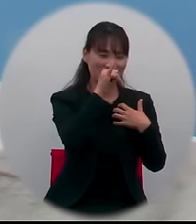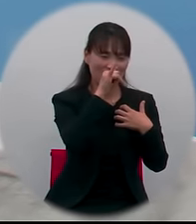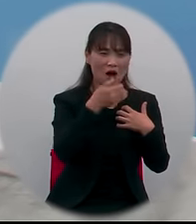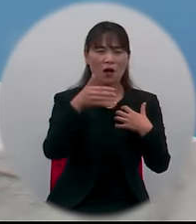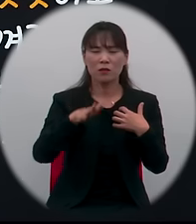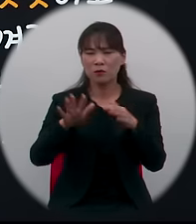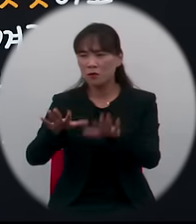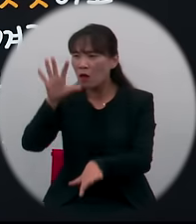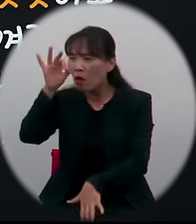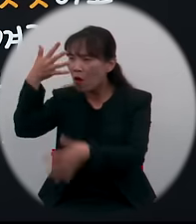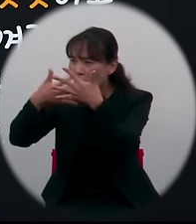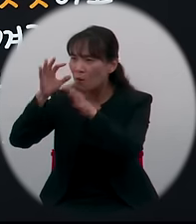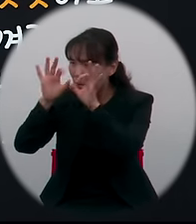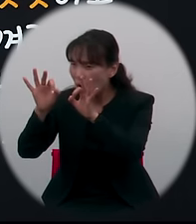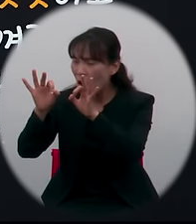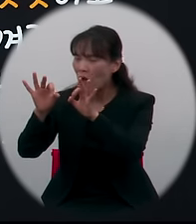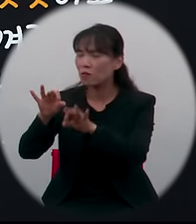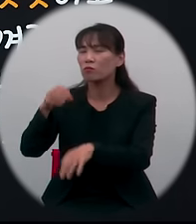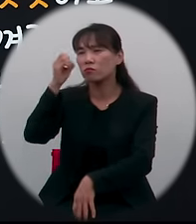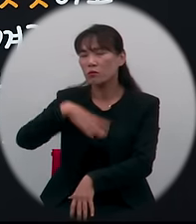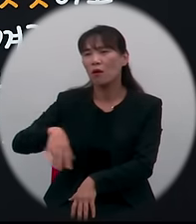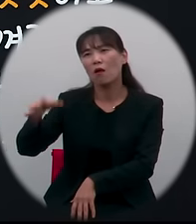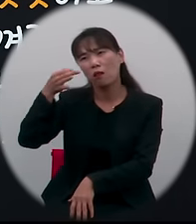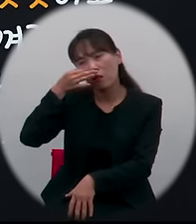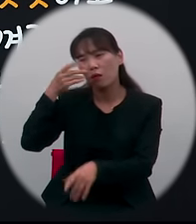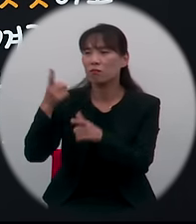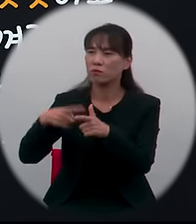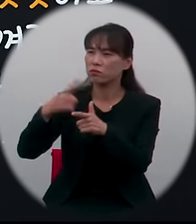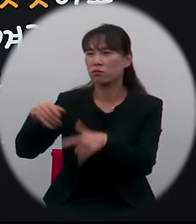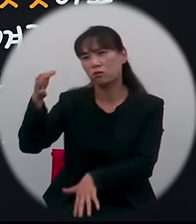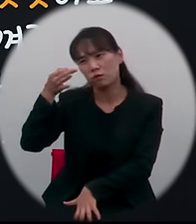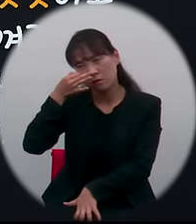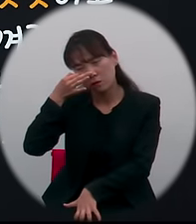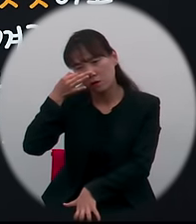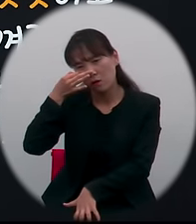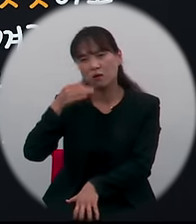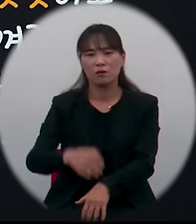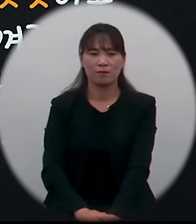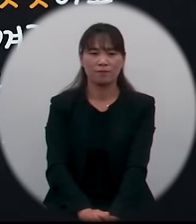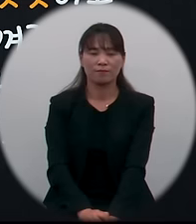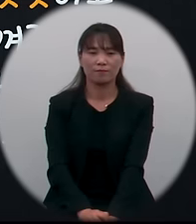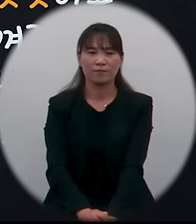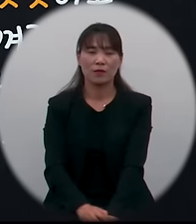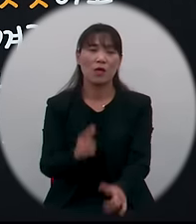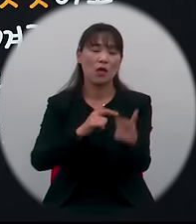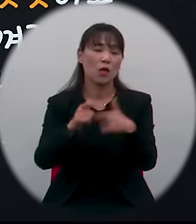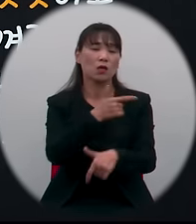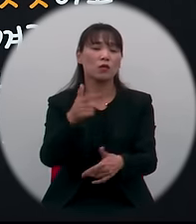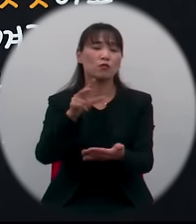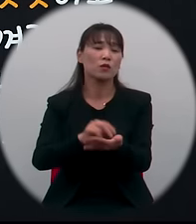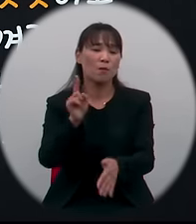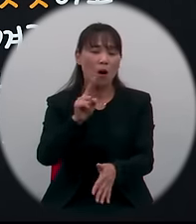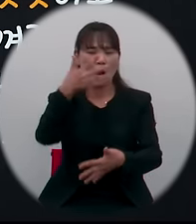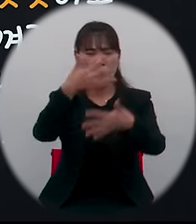들지만은 이제는 열 편을 봐도 20편을 봐도 멍때리고 보게 되는 현상들이 늘어나게 된다는 겁니다 더불어서 더